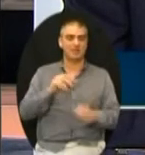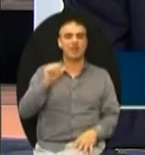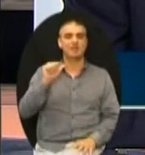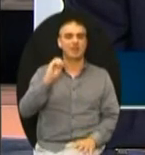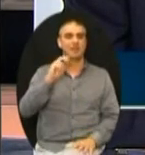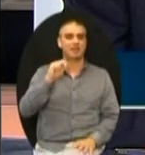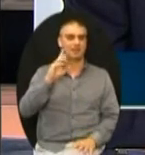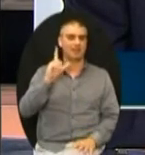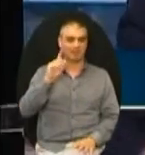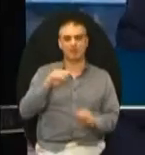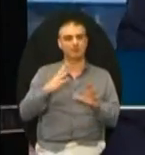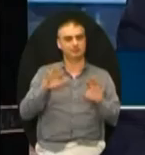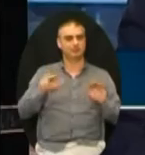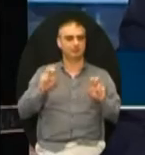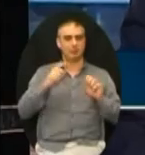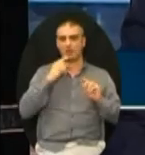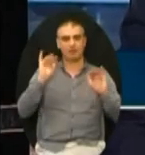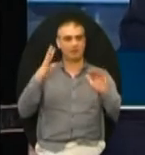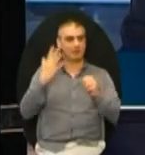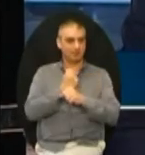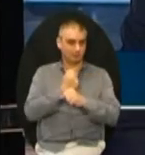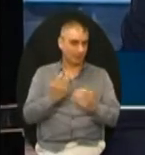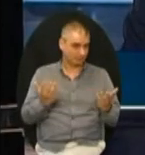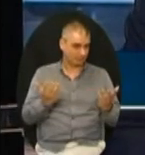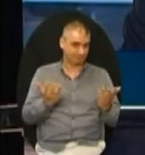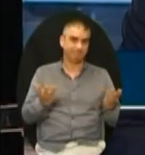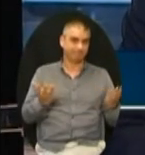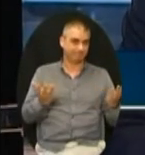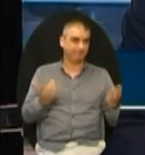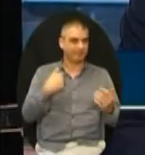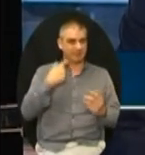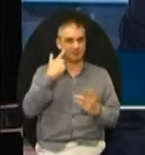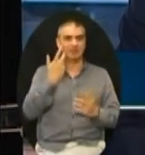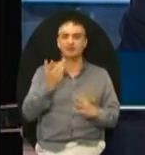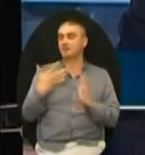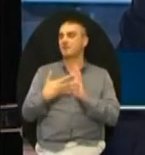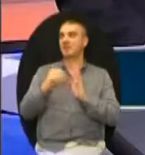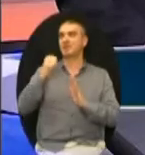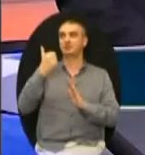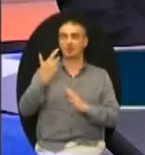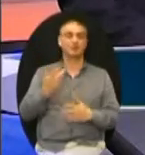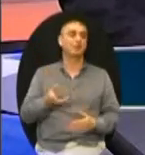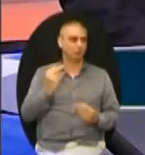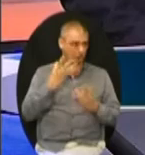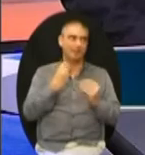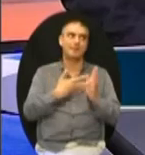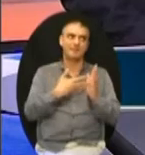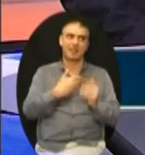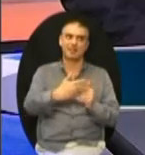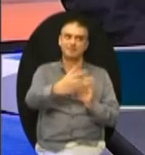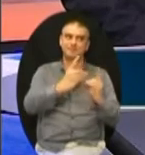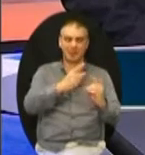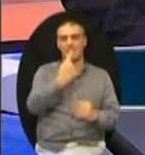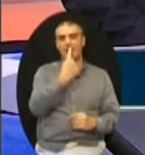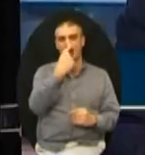אביחי מנדלבליט, שזה הזדמנות כמובן לאחל לו בהצלחה. ואנחנו בעוד... מבחן ראשון שלו. כן, זה אחד המבחנים, יש לו כמה מבחנים, אבל זה אחד